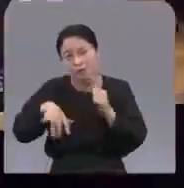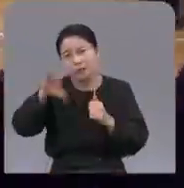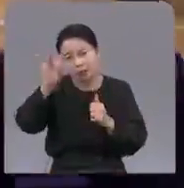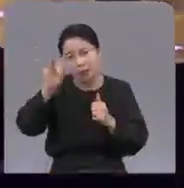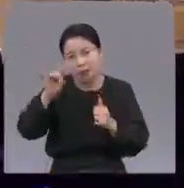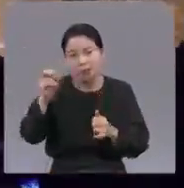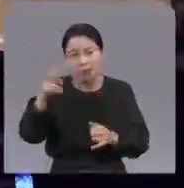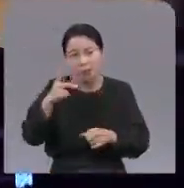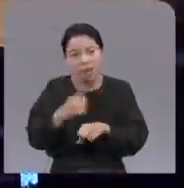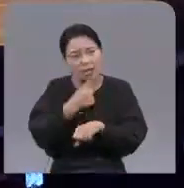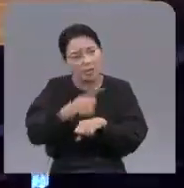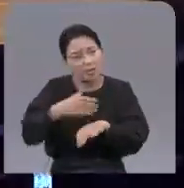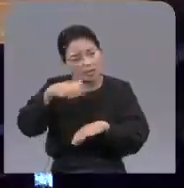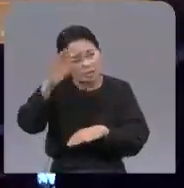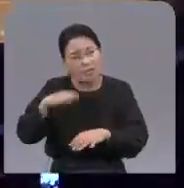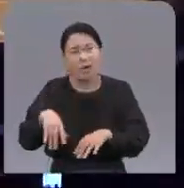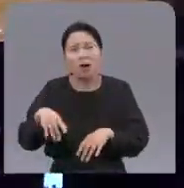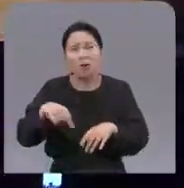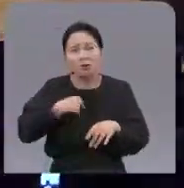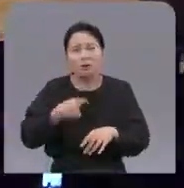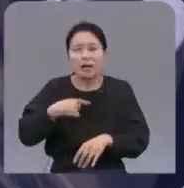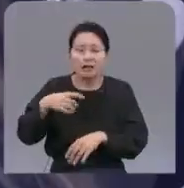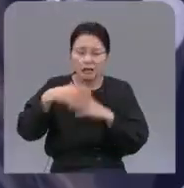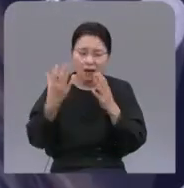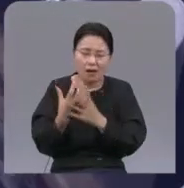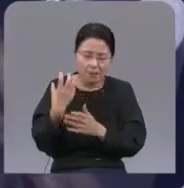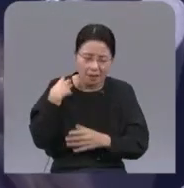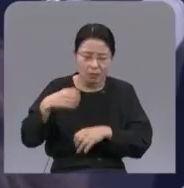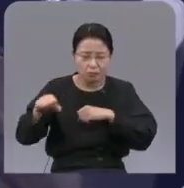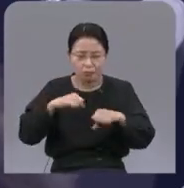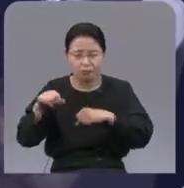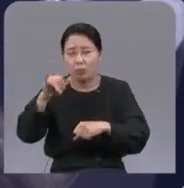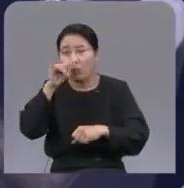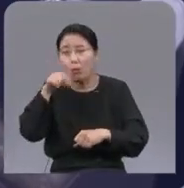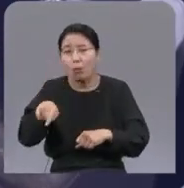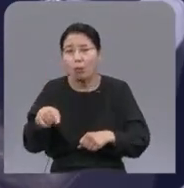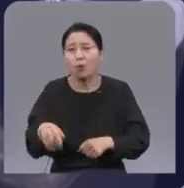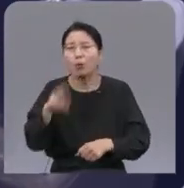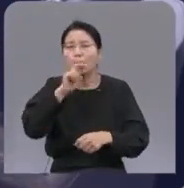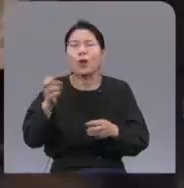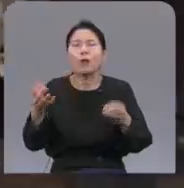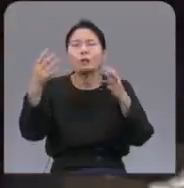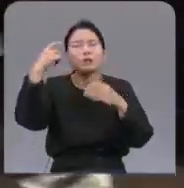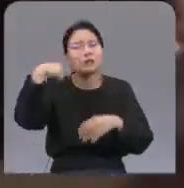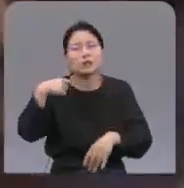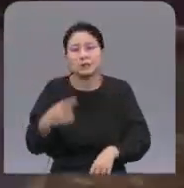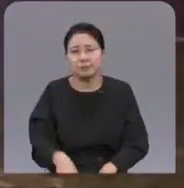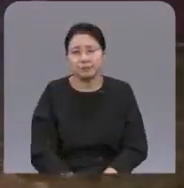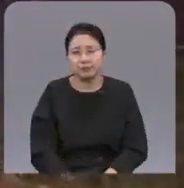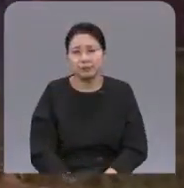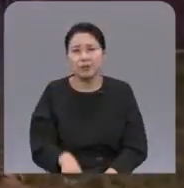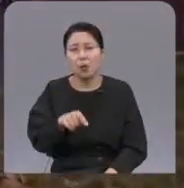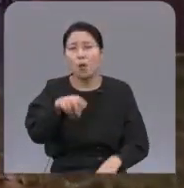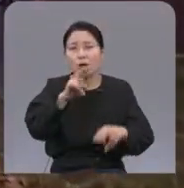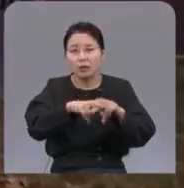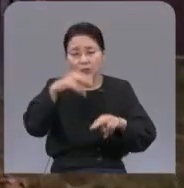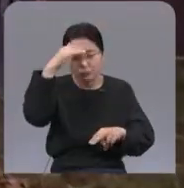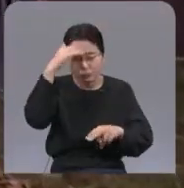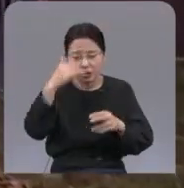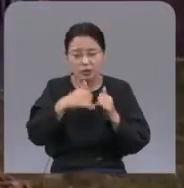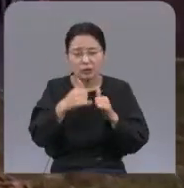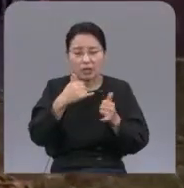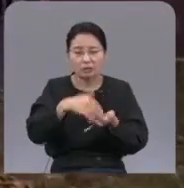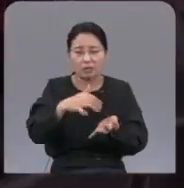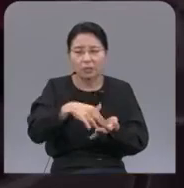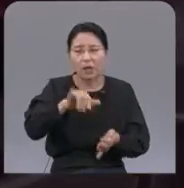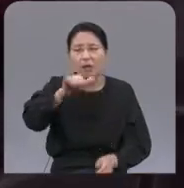passionné vu son spectacle et qu'il savait bien s'exprimer face à un public elle a aussi ajouté qu'il a délivré un message positif et optimiste SEV est certes le